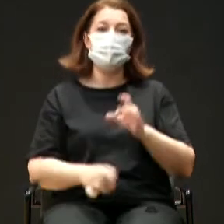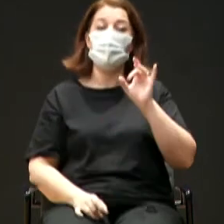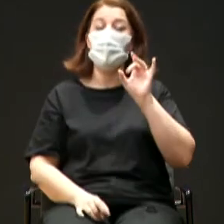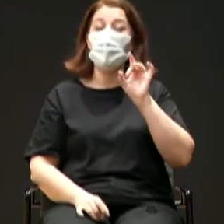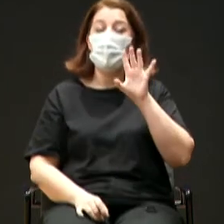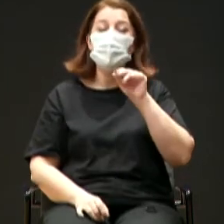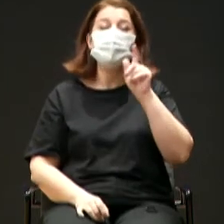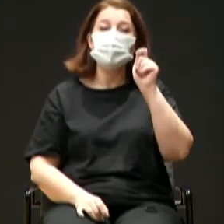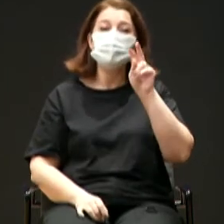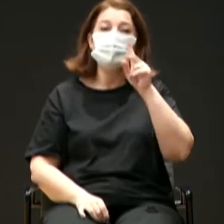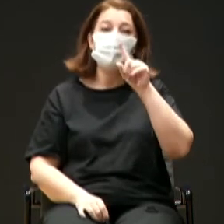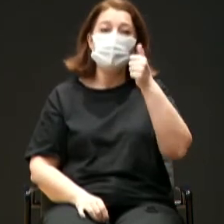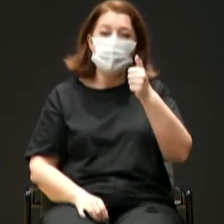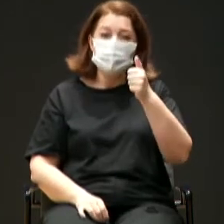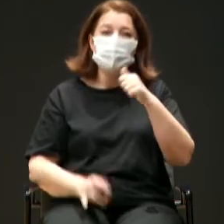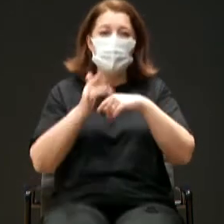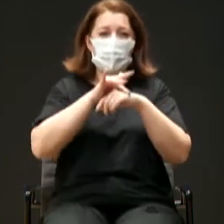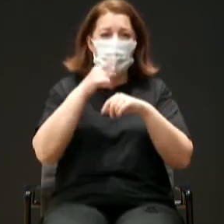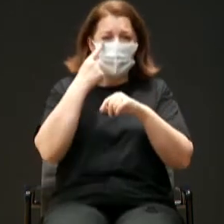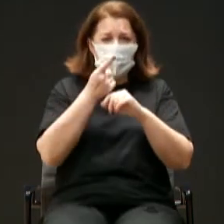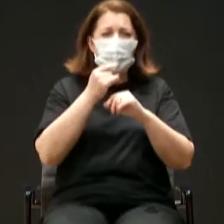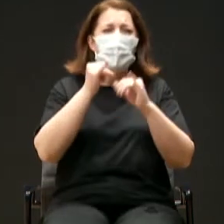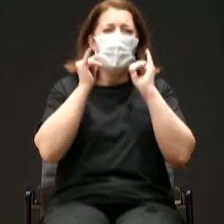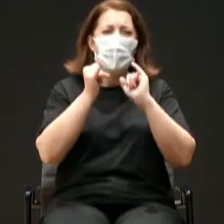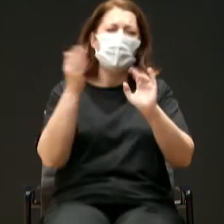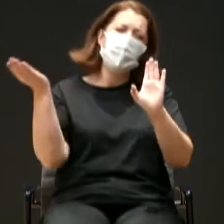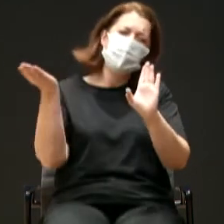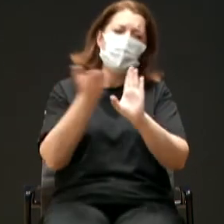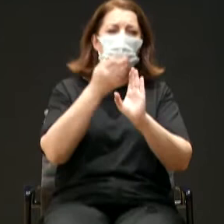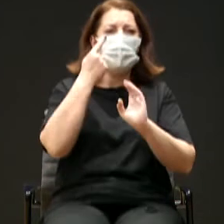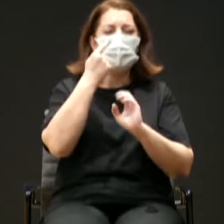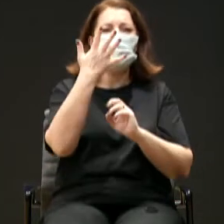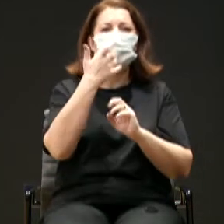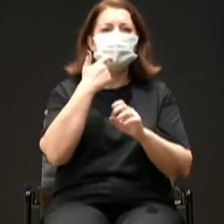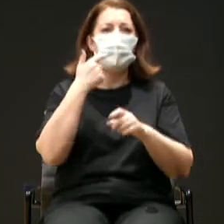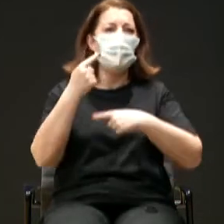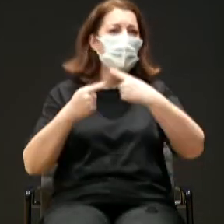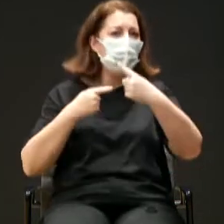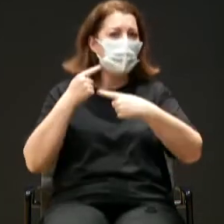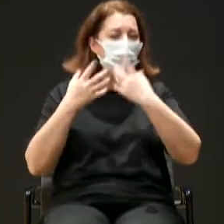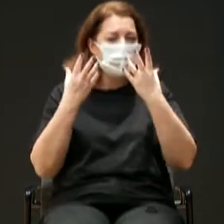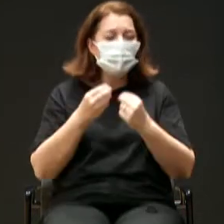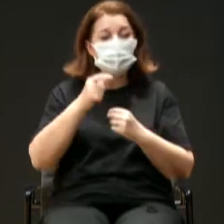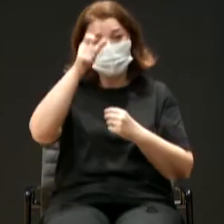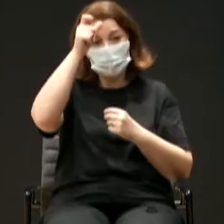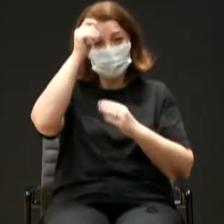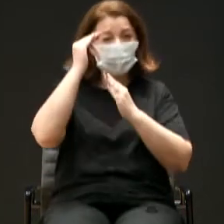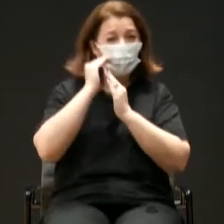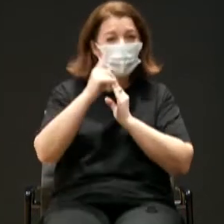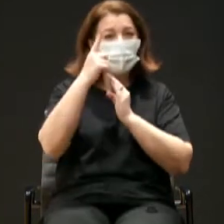15 Temmuz 2016'da ülkemize yönelik hain darbe girişiminin üzerinden 5 yıl geçti. O gece Türk milleti bir kez